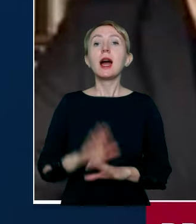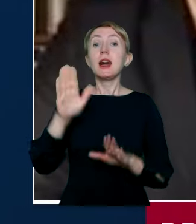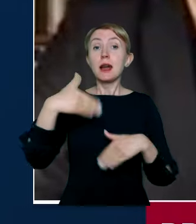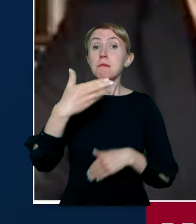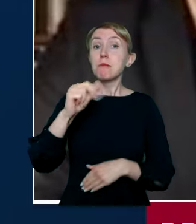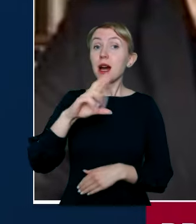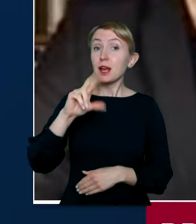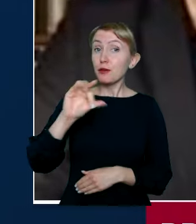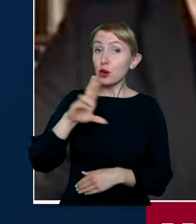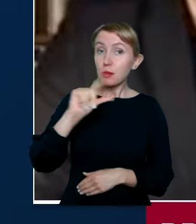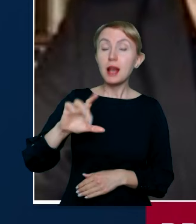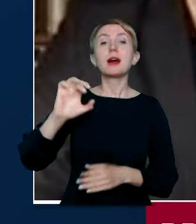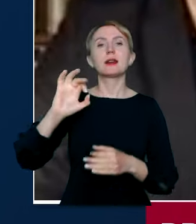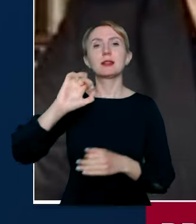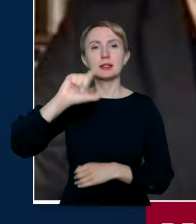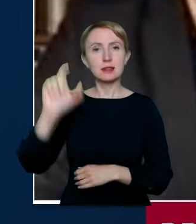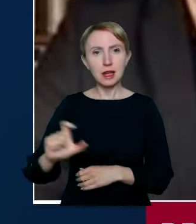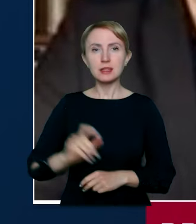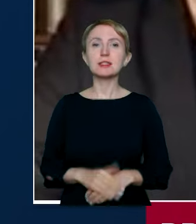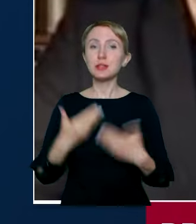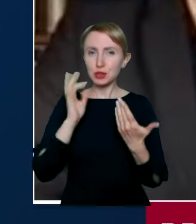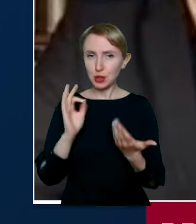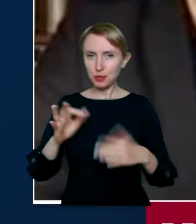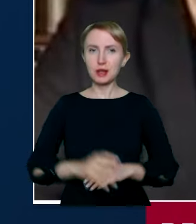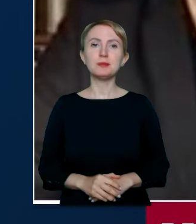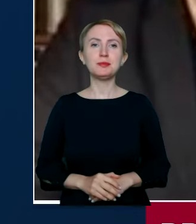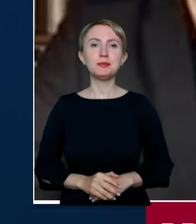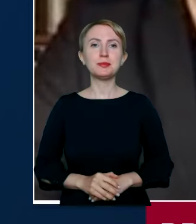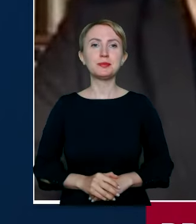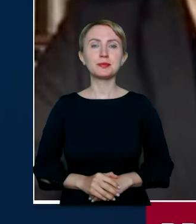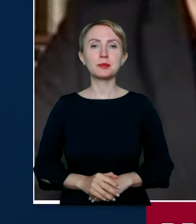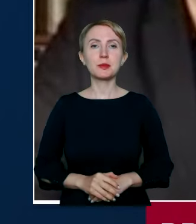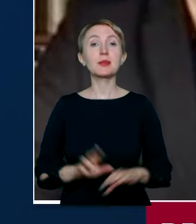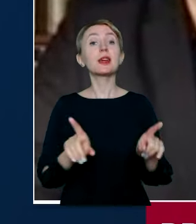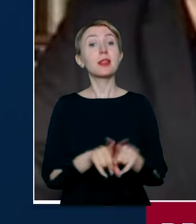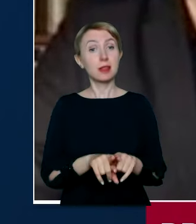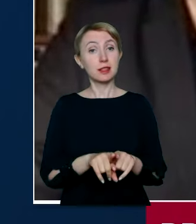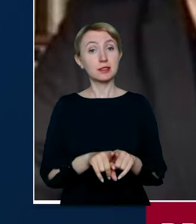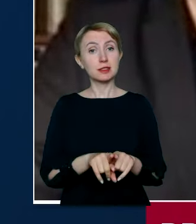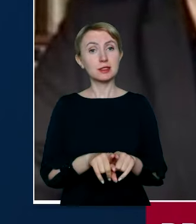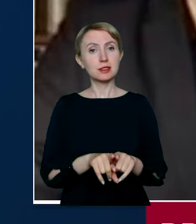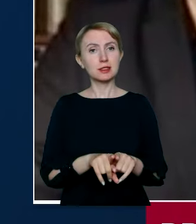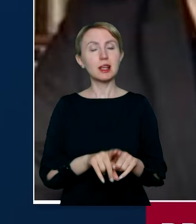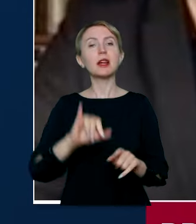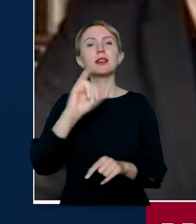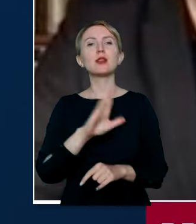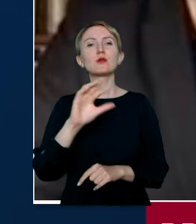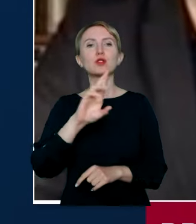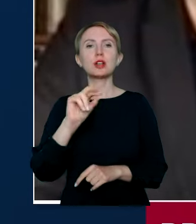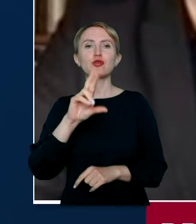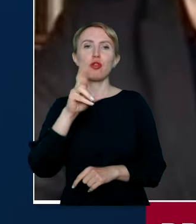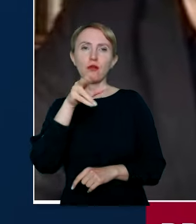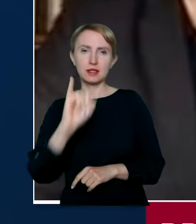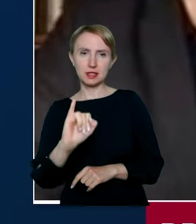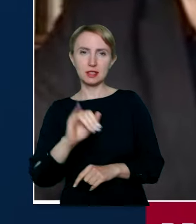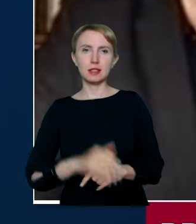Formela, Gdańsk. Dzień dobry. Dzień dobry, panie redaktorze. A i również jest z nami Janusz Rzeczkowski,